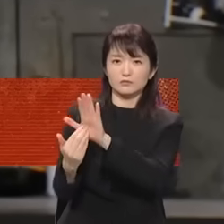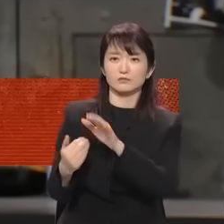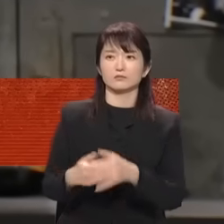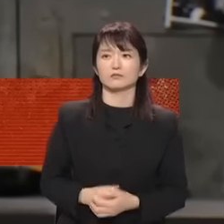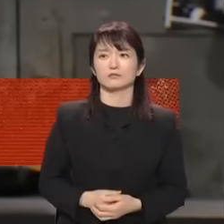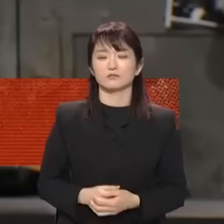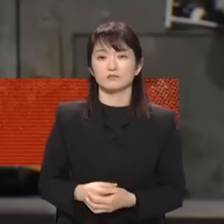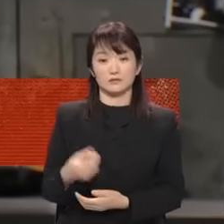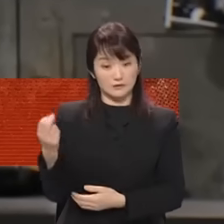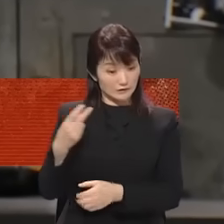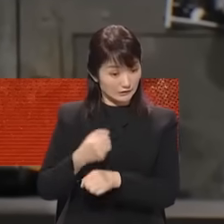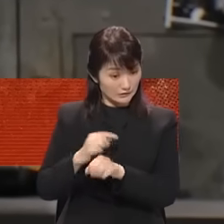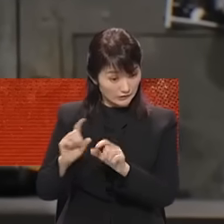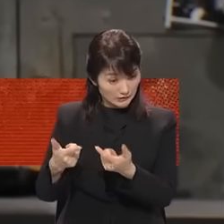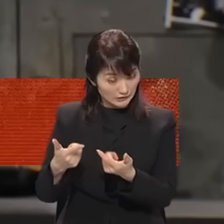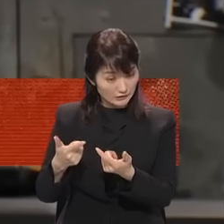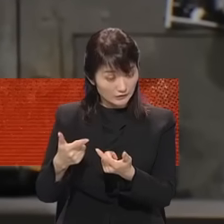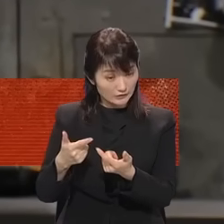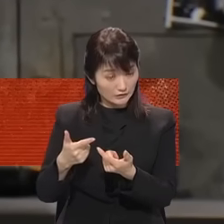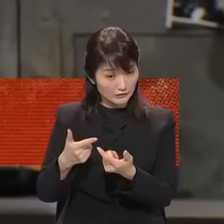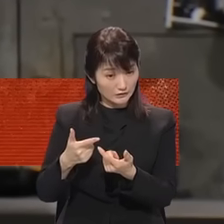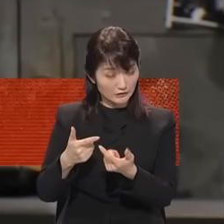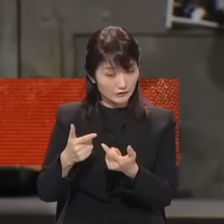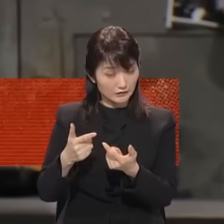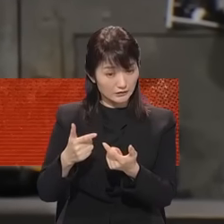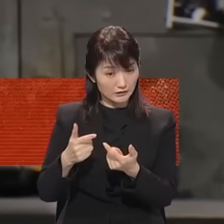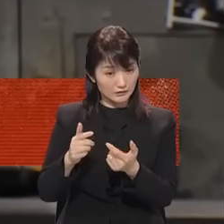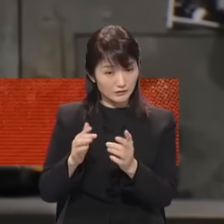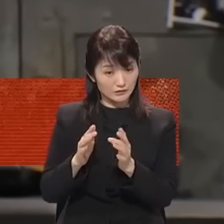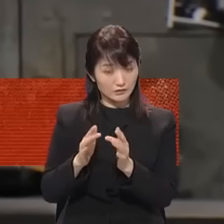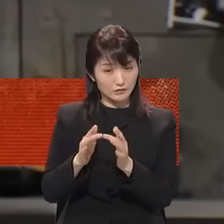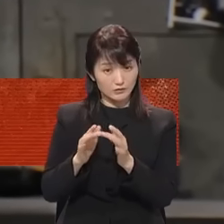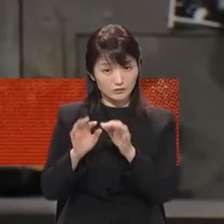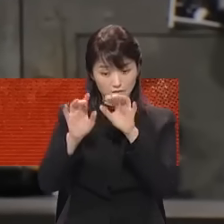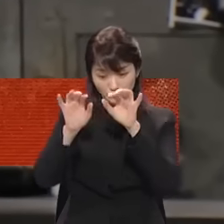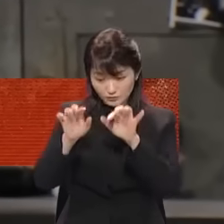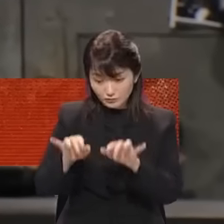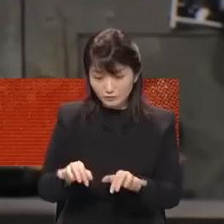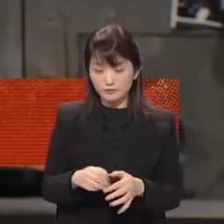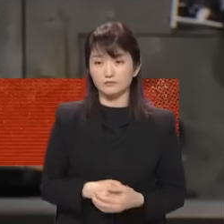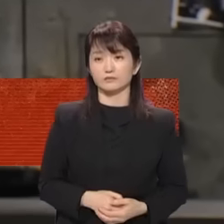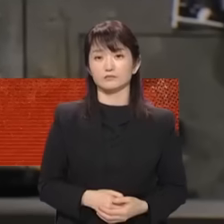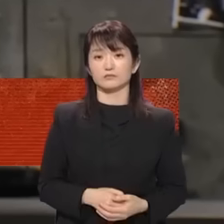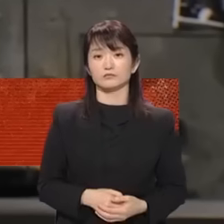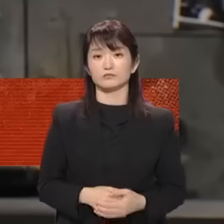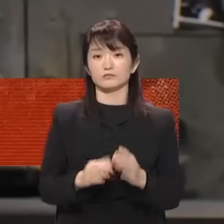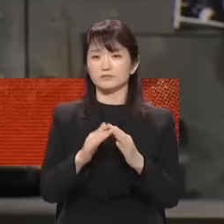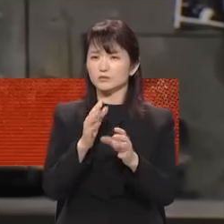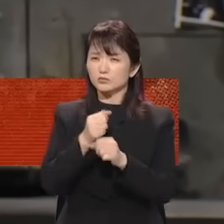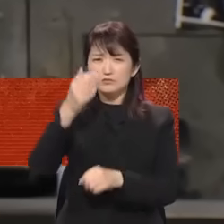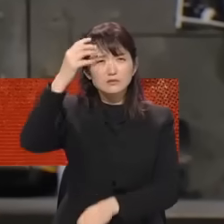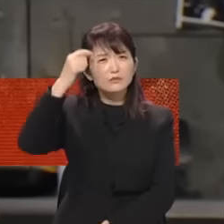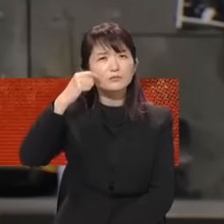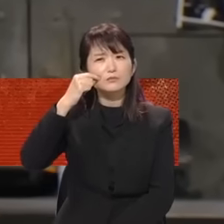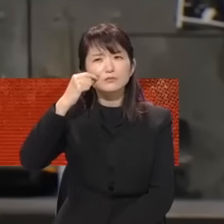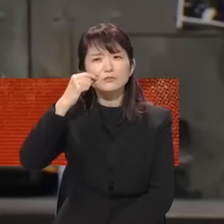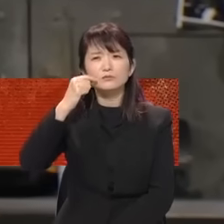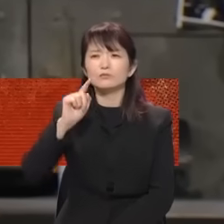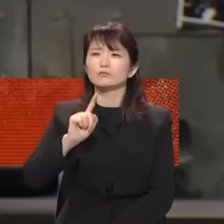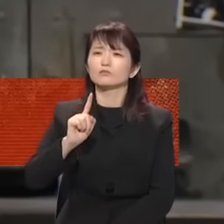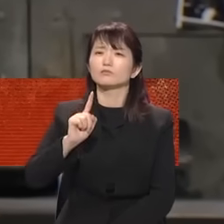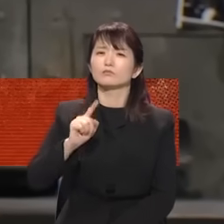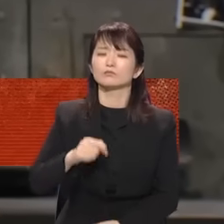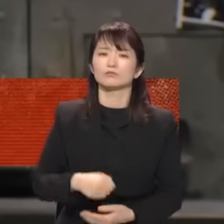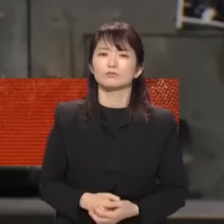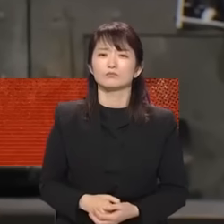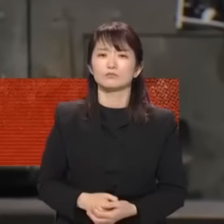다시는 안 그렇겠다 그러지 말라 라면서 또 채팅으로 말을 걸어왔다는 겁니다 심지어 주소를 기억을 못 한대요 주소를 기억을 못 한다는게 저히